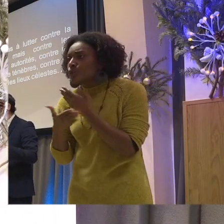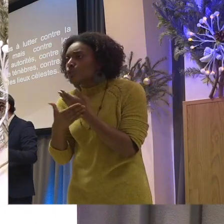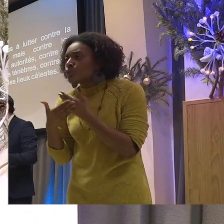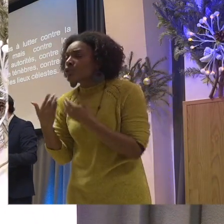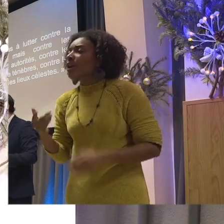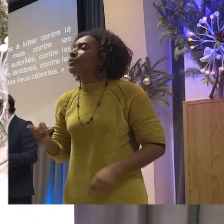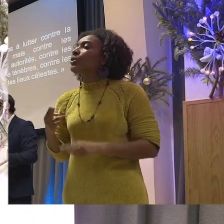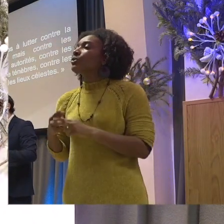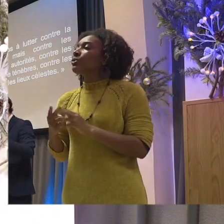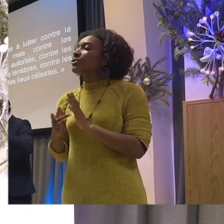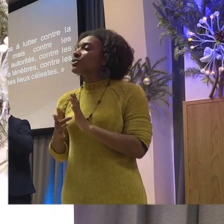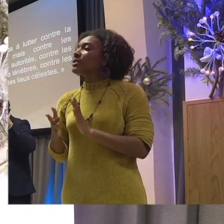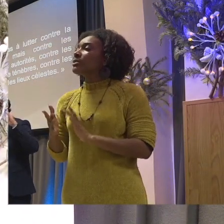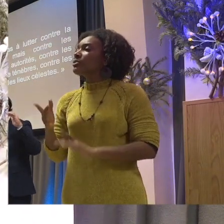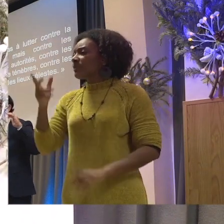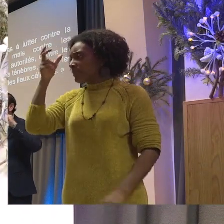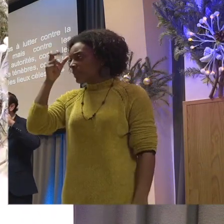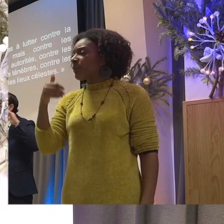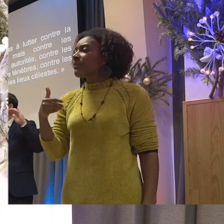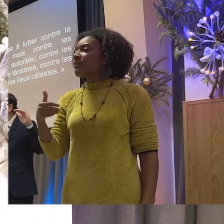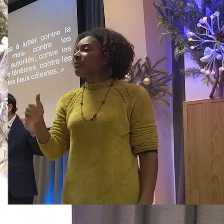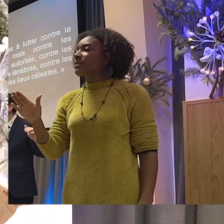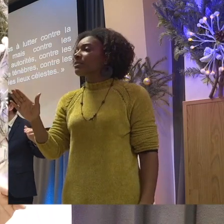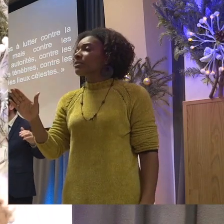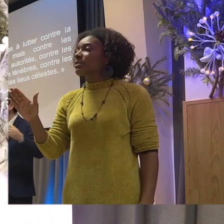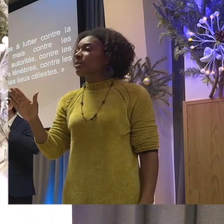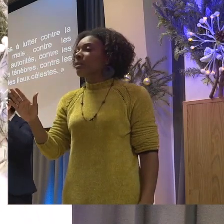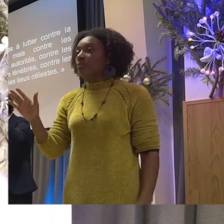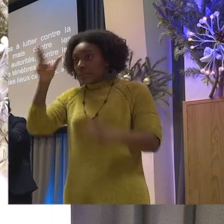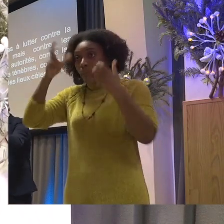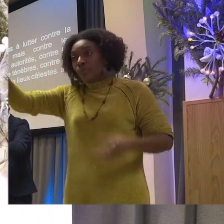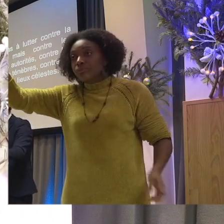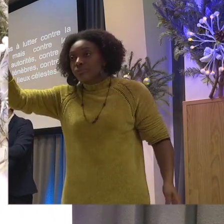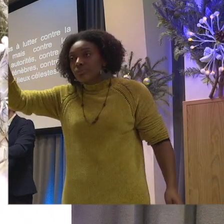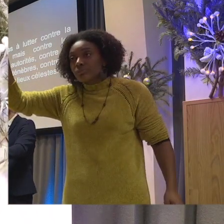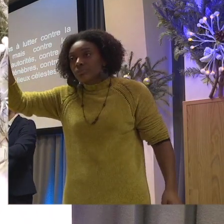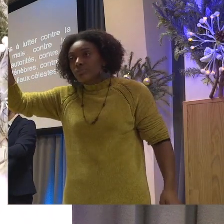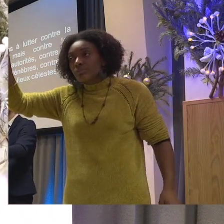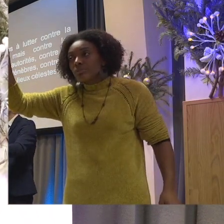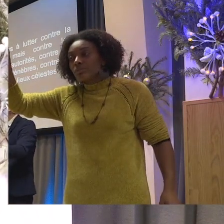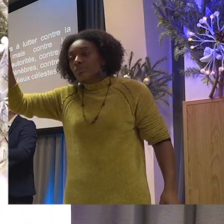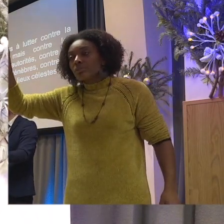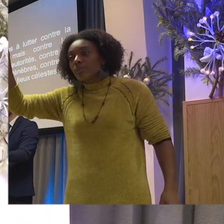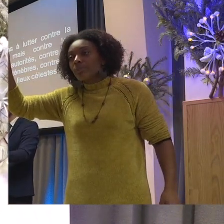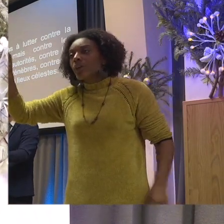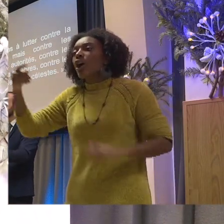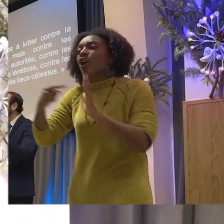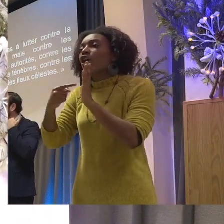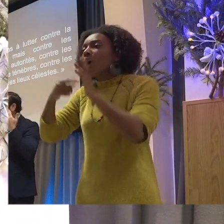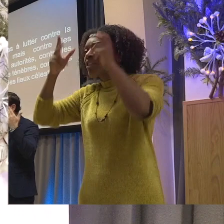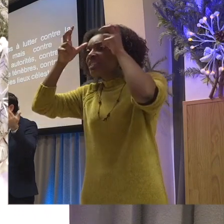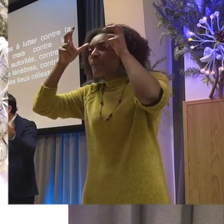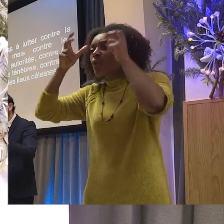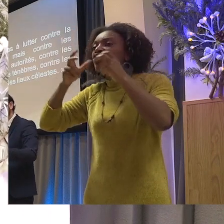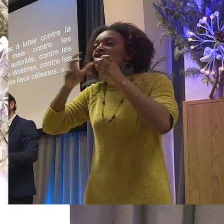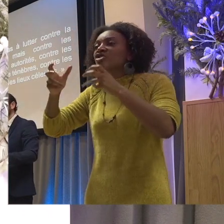était dans l'amour. Elle n'élevait pas la voix plus haut que cela. Et le démon sortait. Quand les démons sont chassés, ce n'est pas en fonction du volume